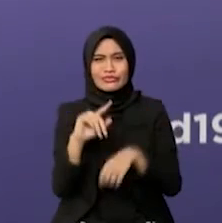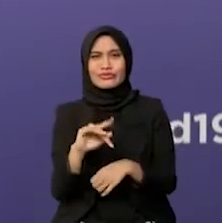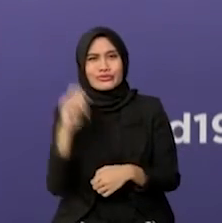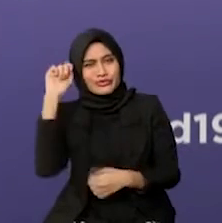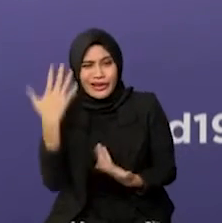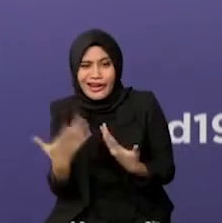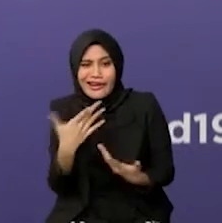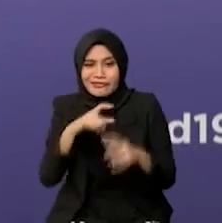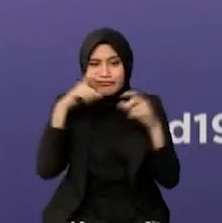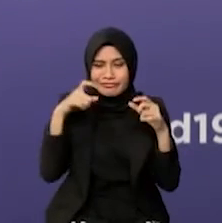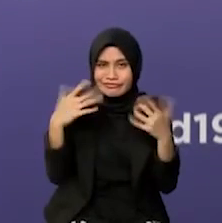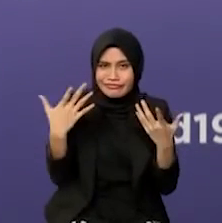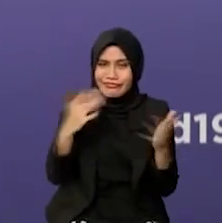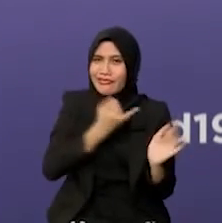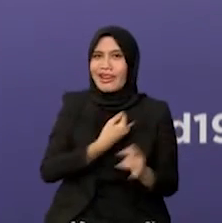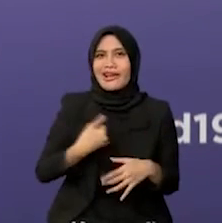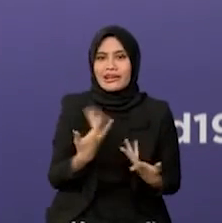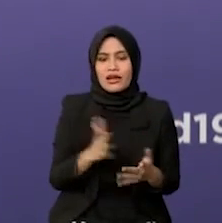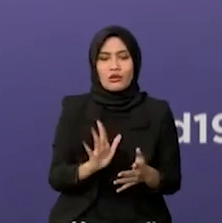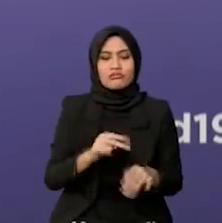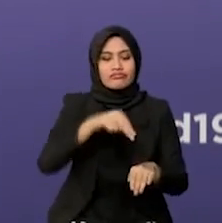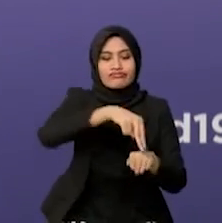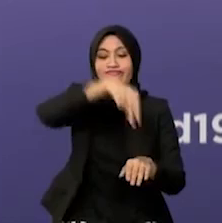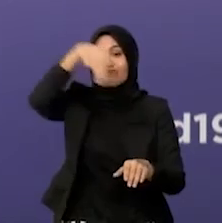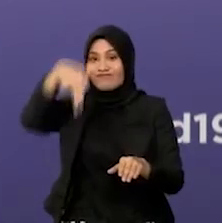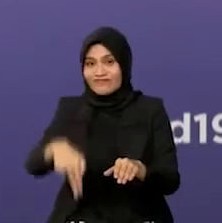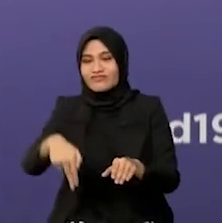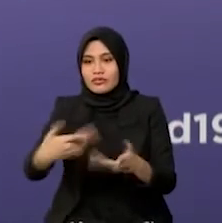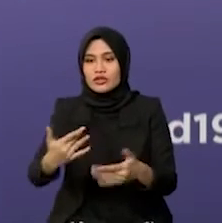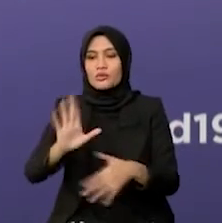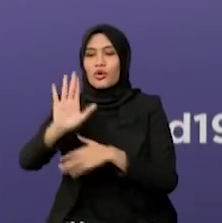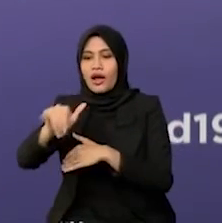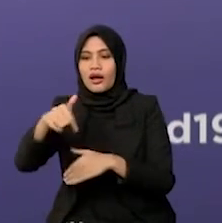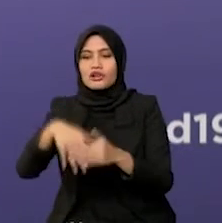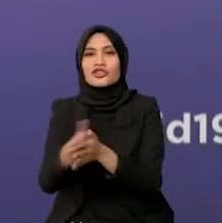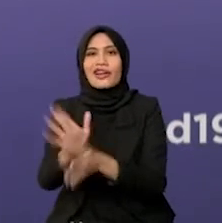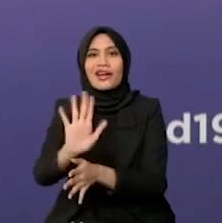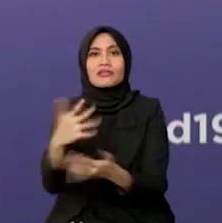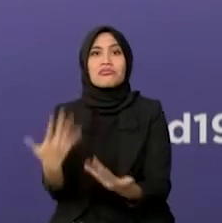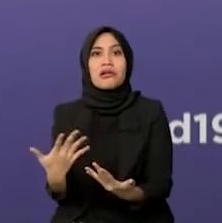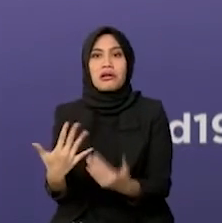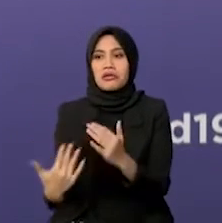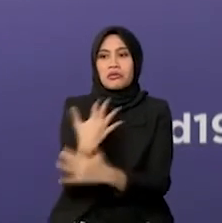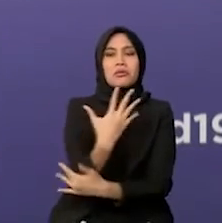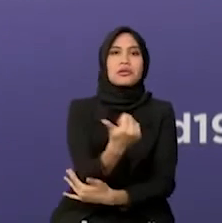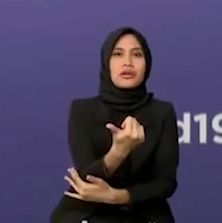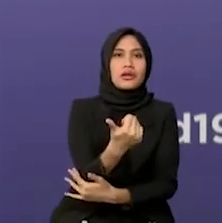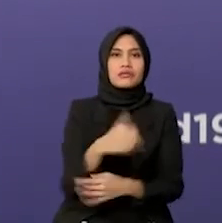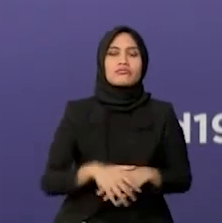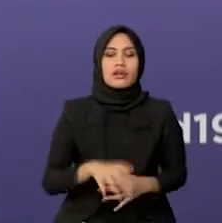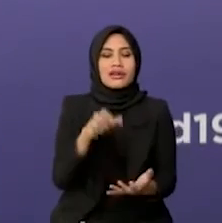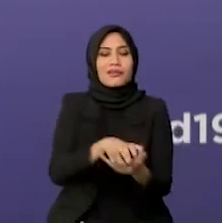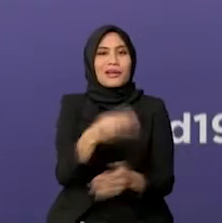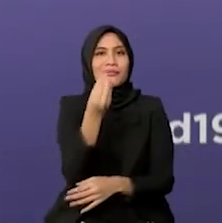manakala kemudian setelah turun dari kendaraan umum kemudian di tempat makan karena seringkali sudah